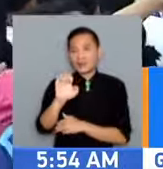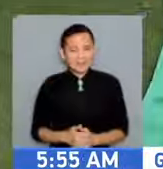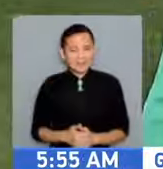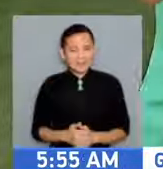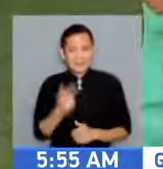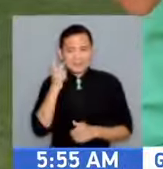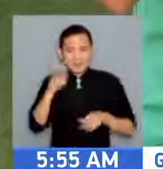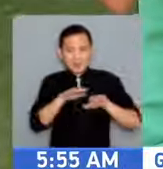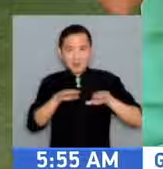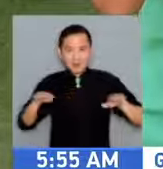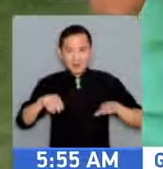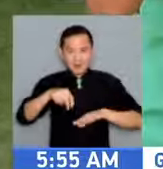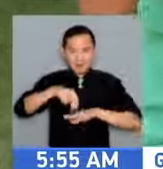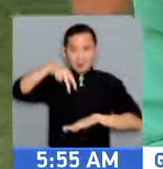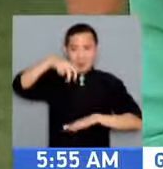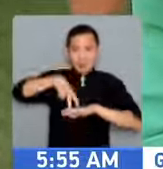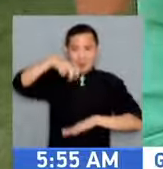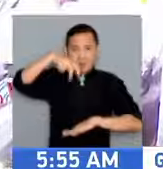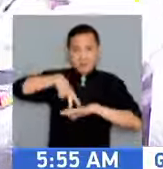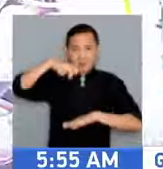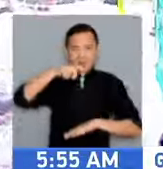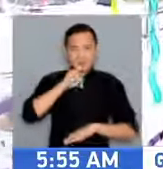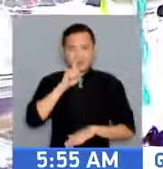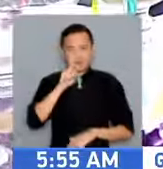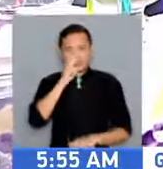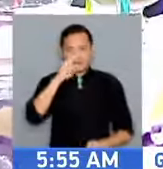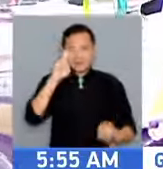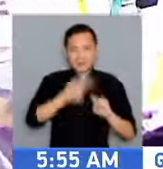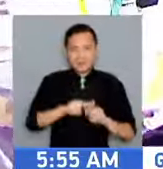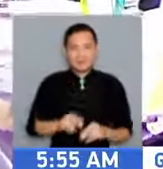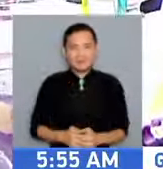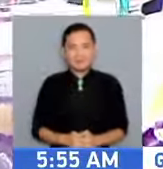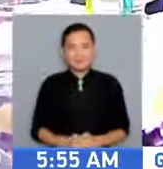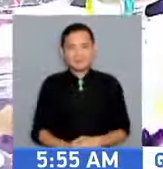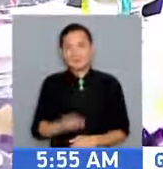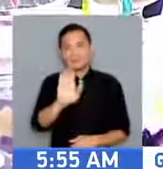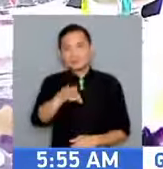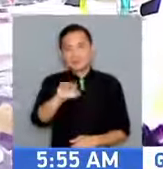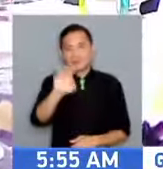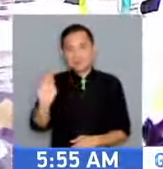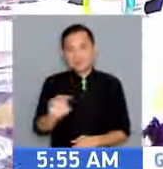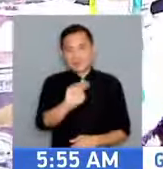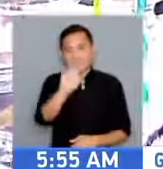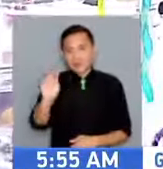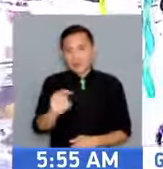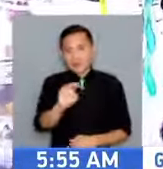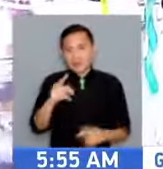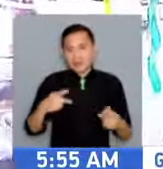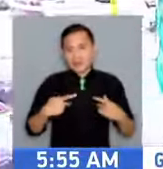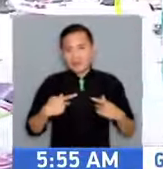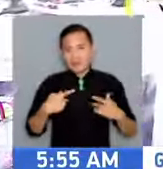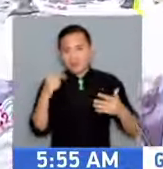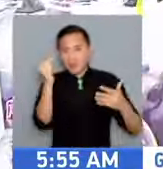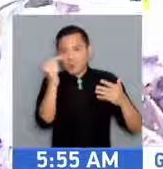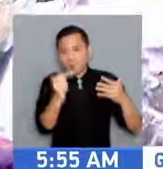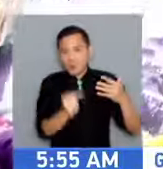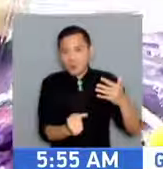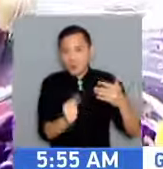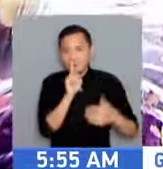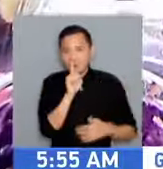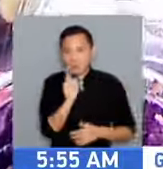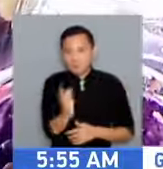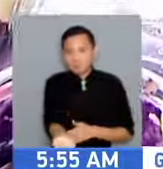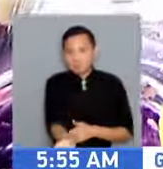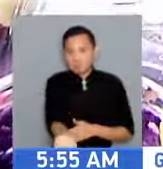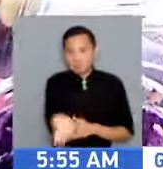Nash! Samantala, itong grabe naman ang pagsalubong natin sa Monday, Mateo. Super pasabog. Super, super pasabog. At nag-iinit